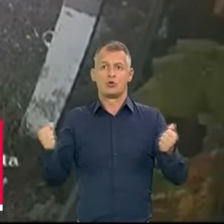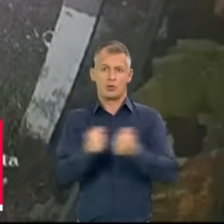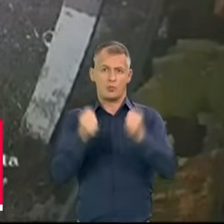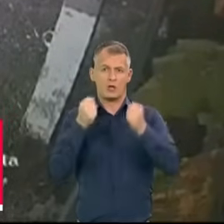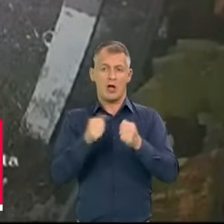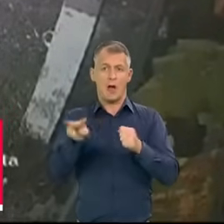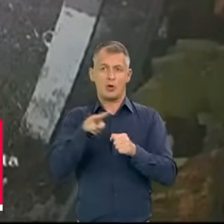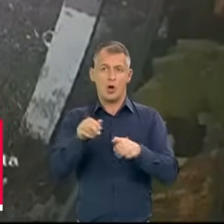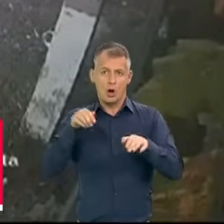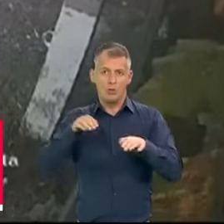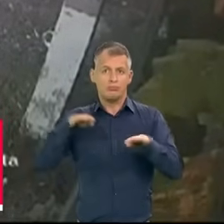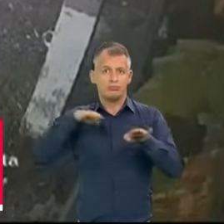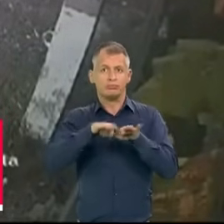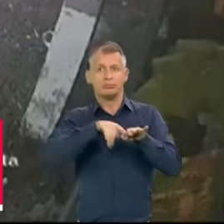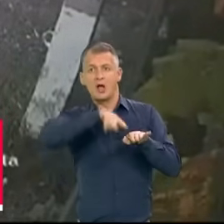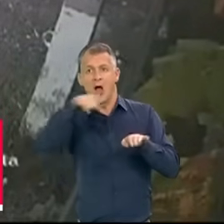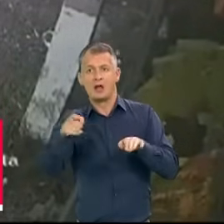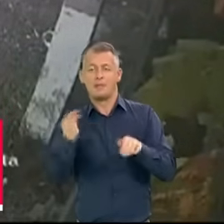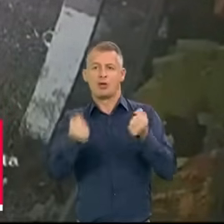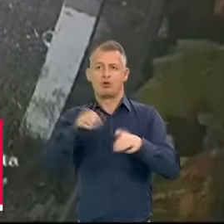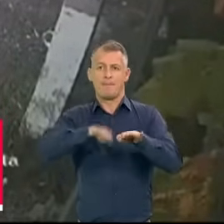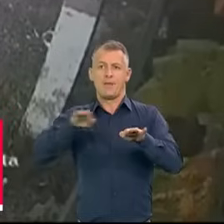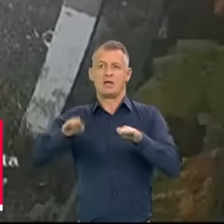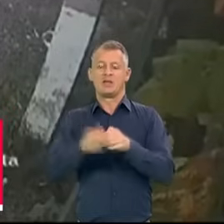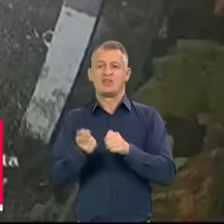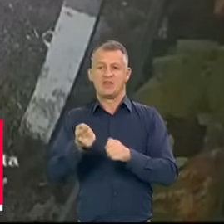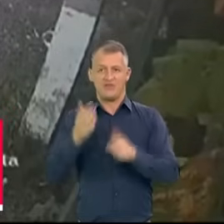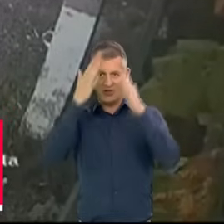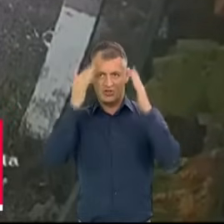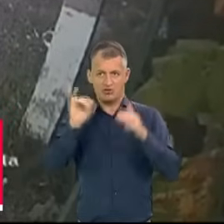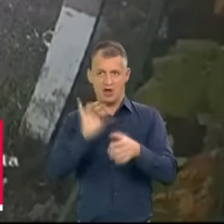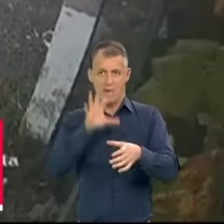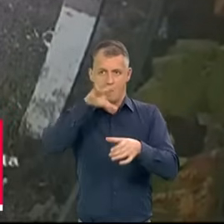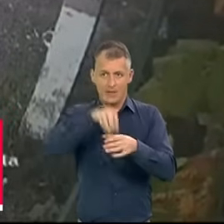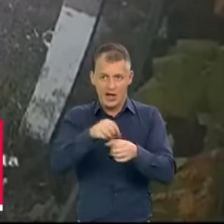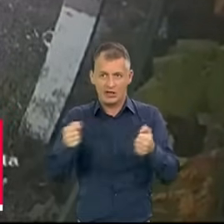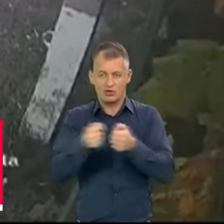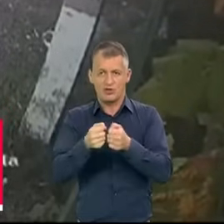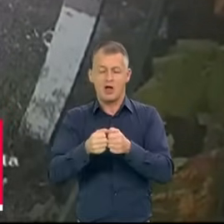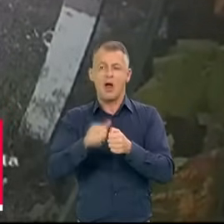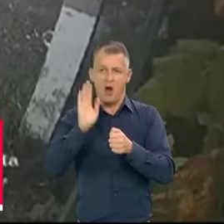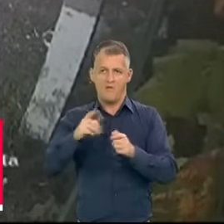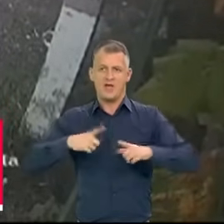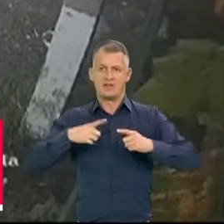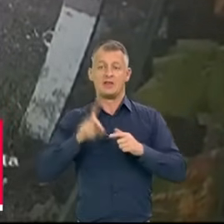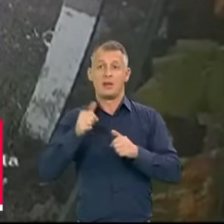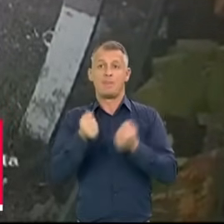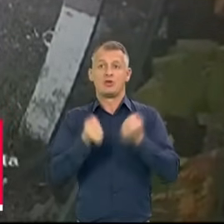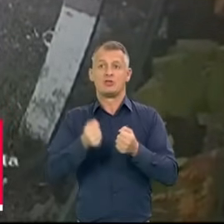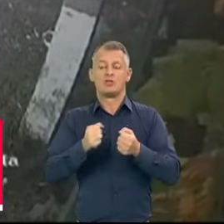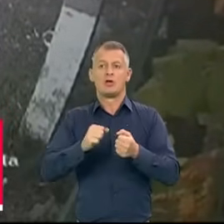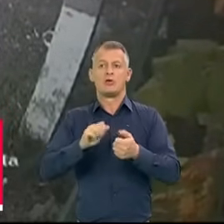tare încât au ricoșat într un alt autoturism parcat din fericire cei implicați au scăpat cu viață dar mașinile s au transformat într un morm de